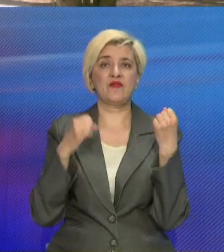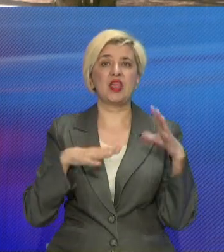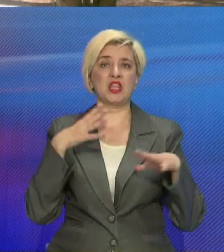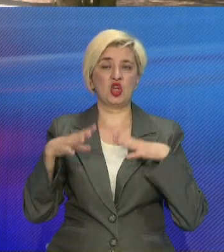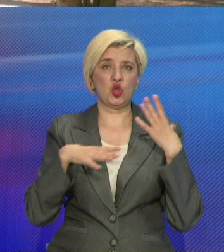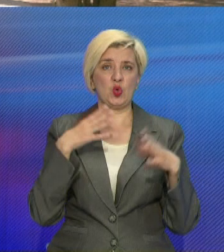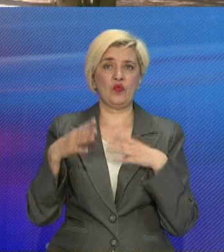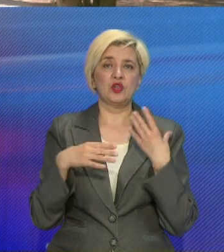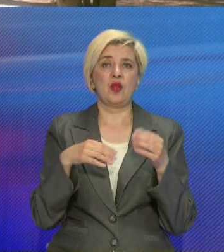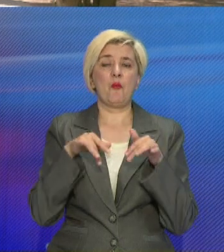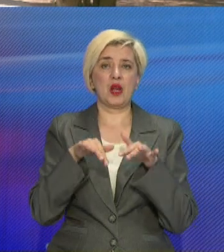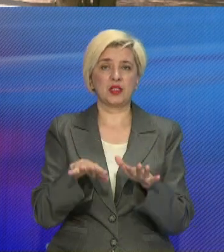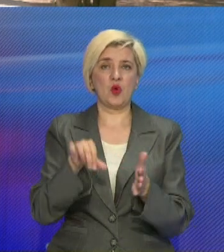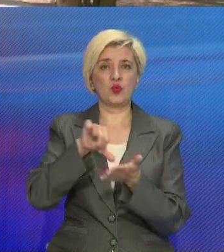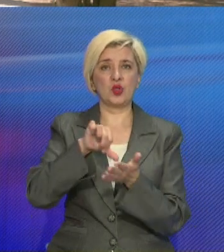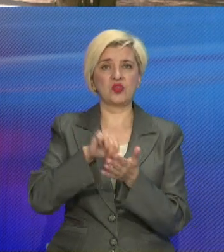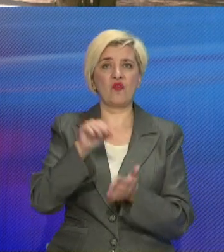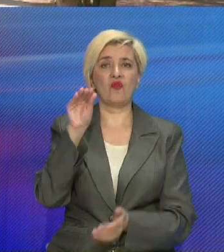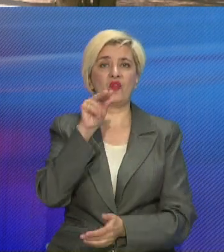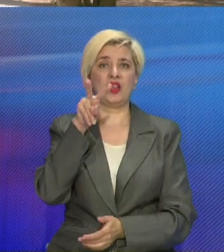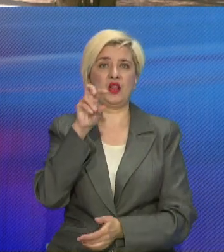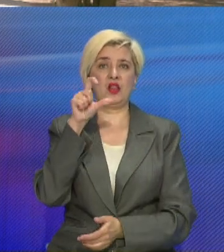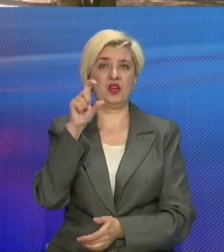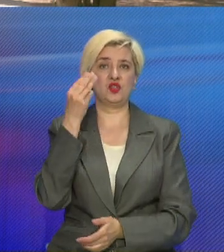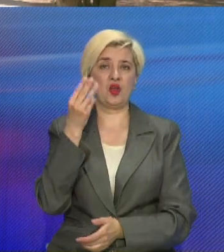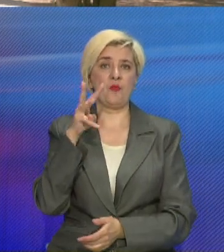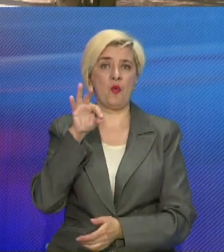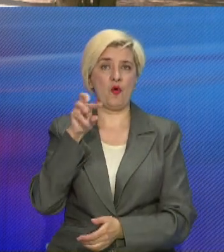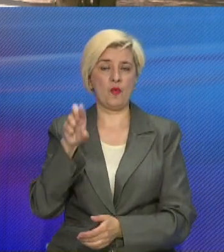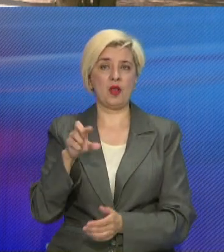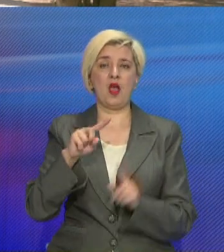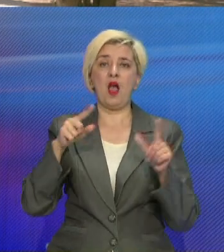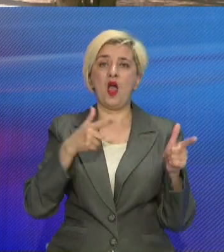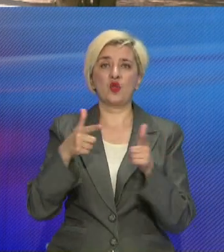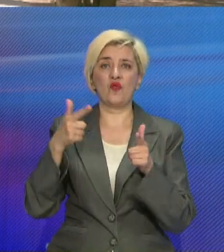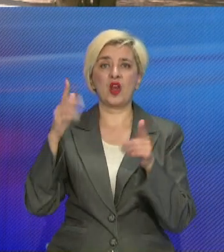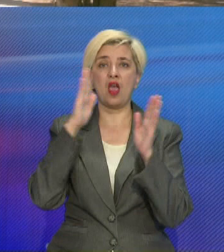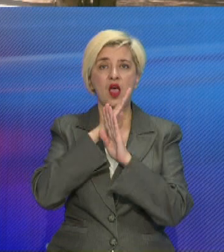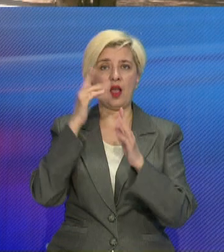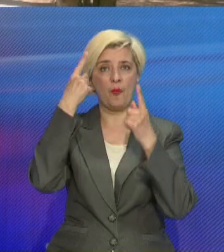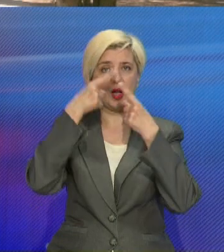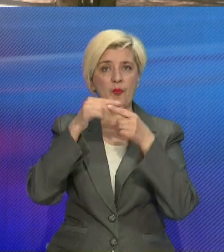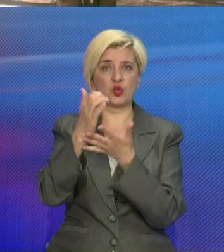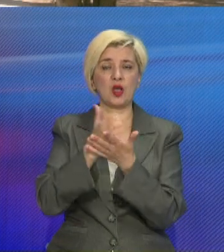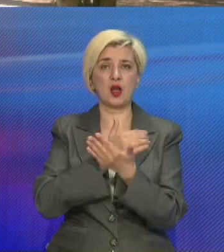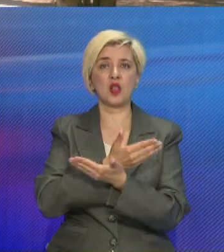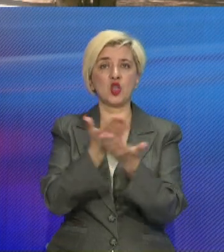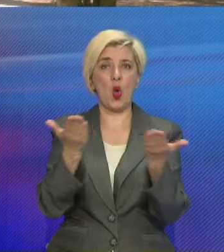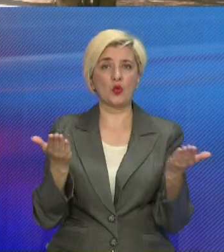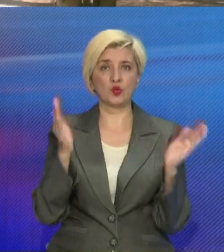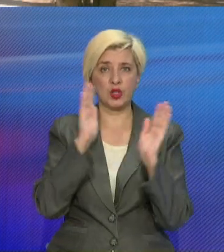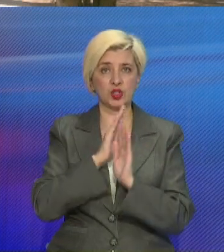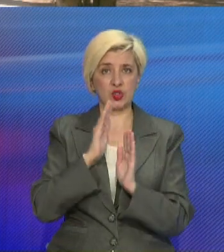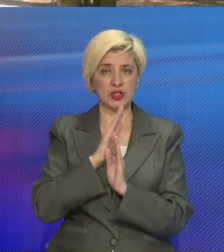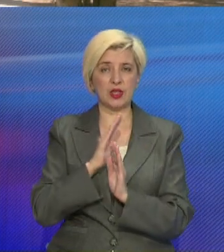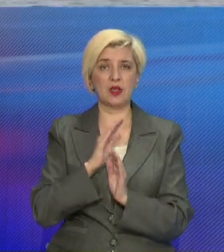также во флешмобах. У нас было, они готовили экопроекты по сохранению окружающей среды. Также ребята предоставили свой